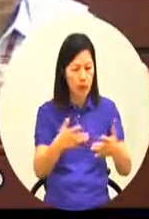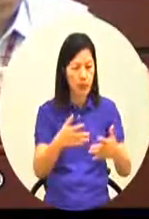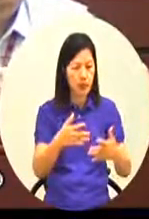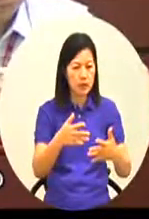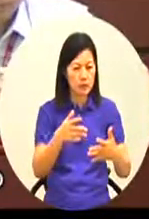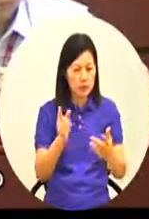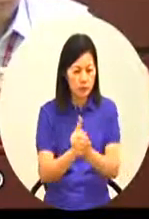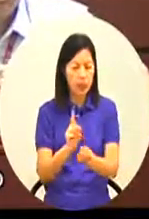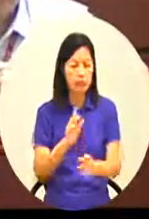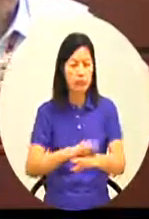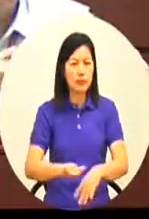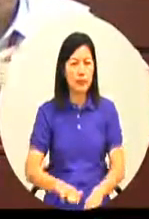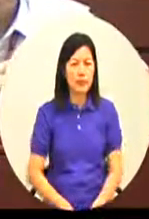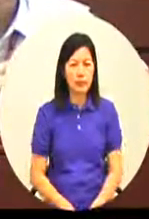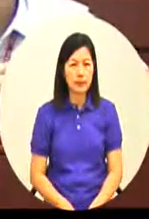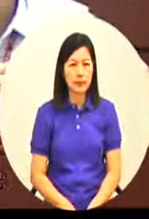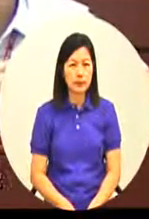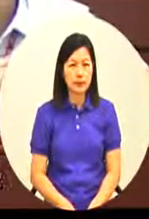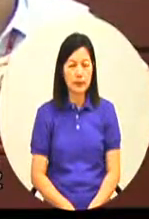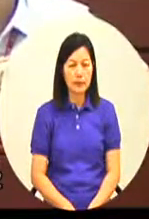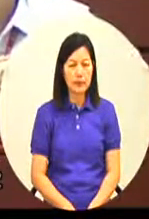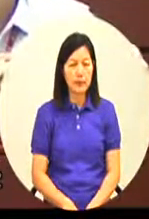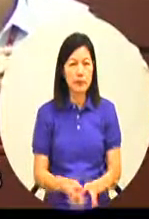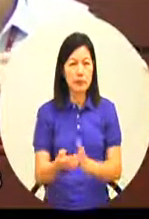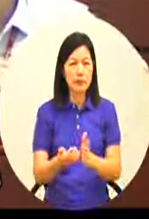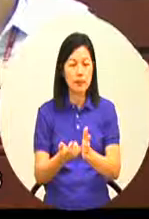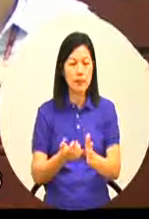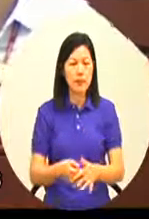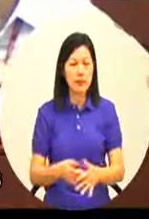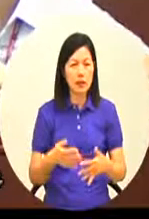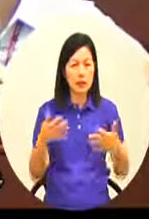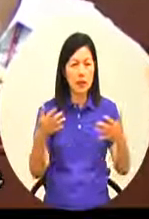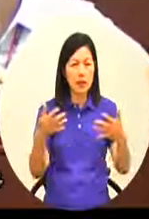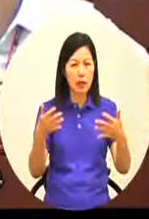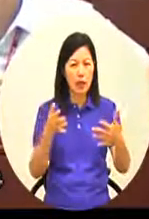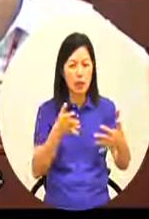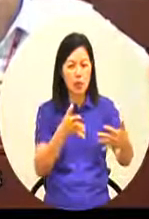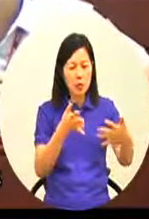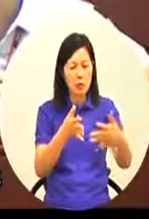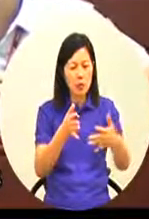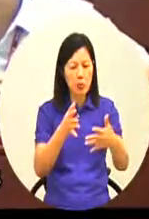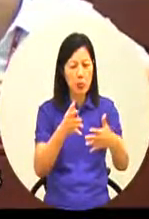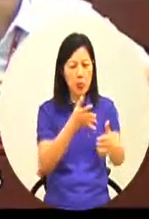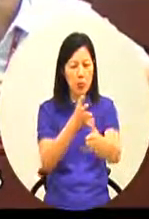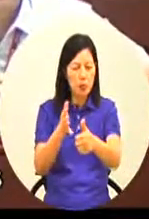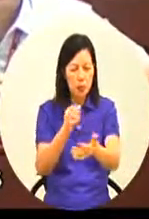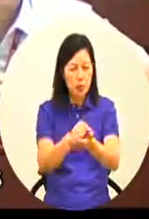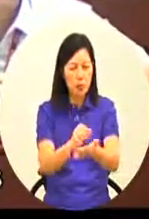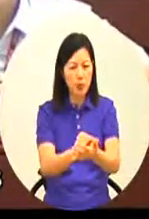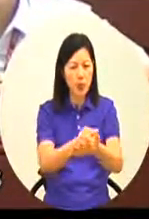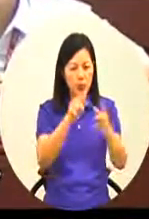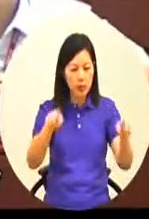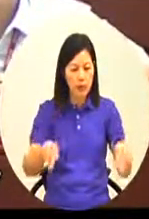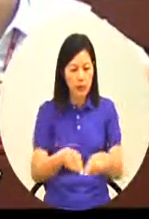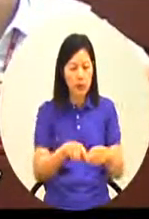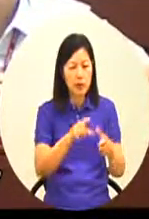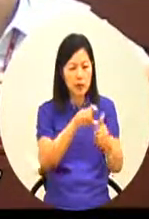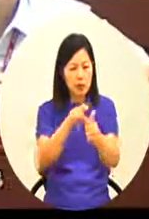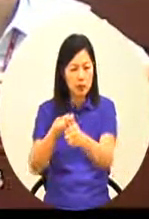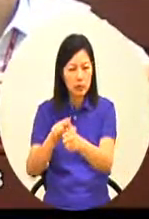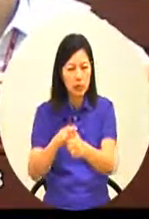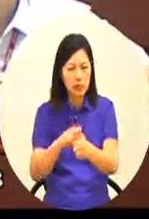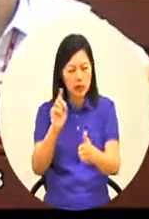初刚刚议员提到所谓的我们为什么那个问卷是这样问的原因，坦白讲我不知道